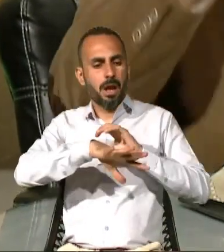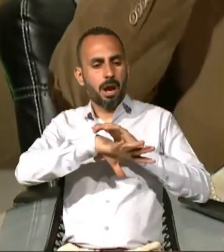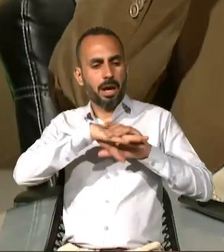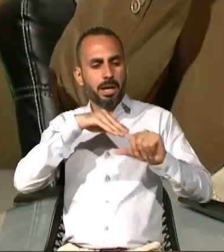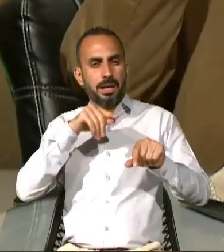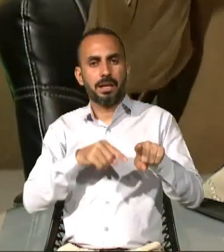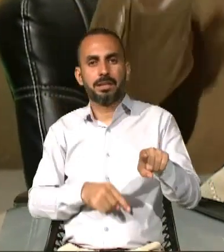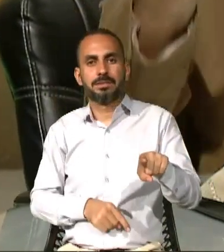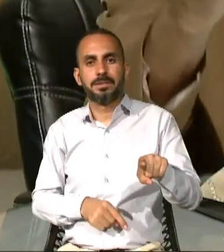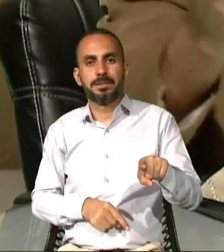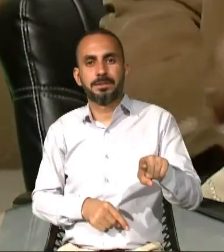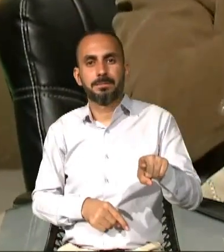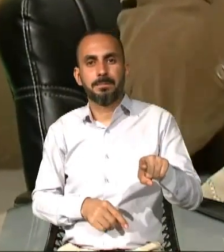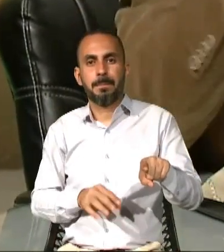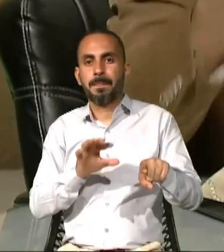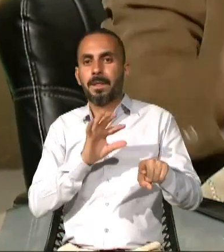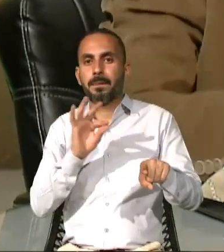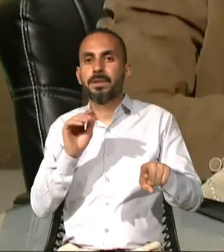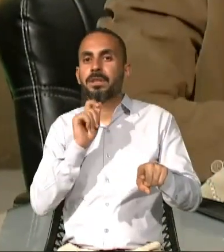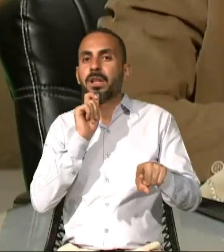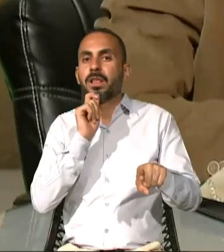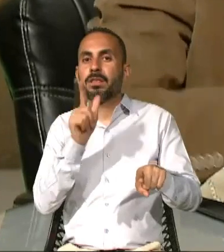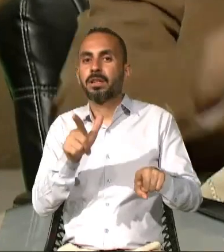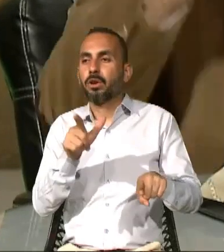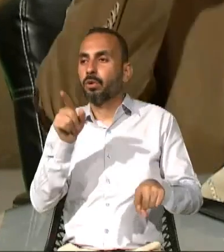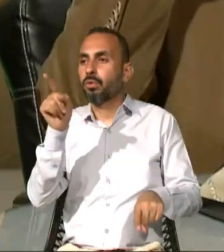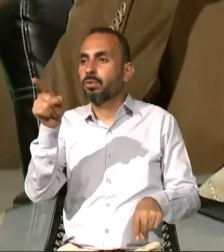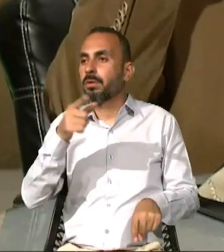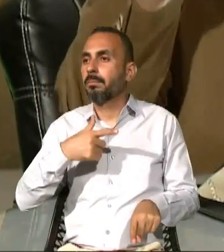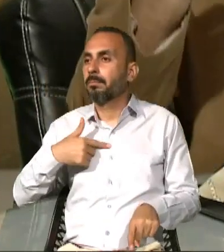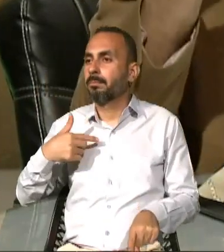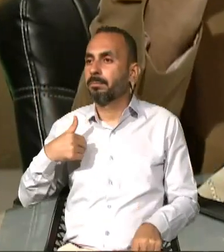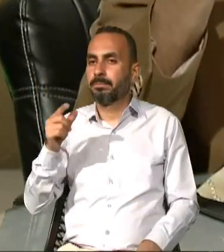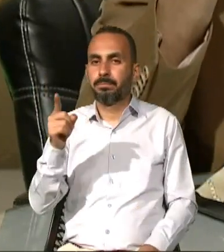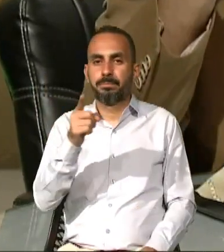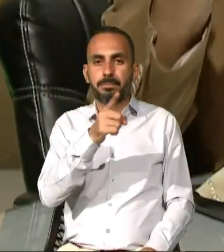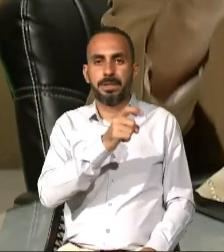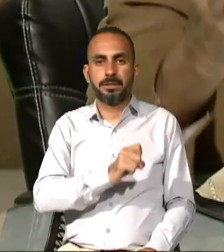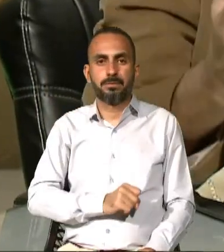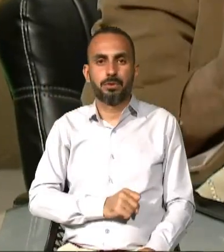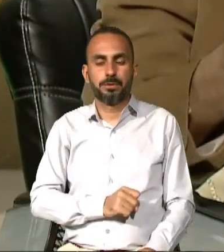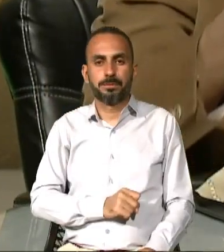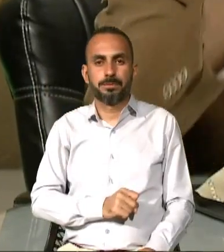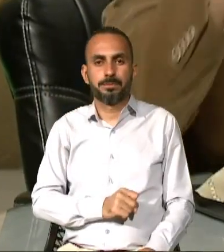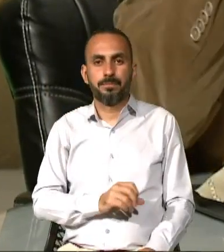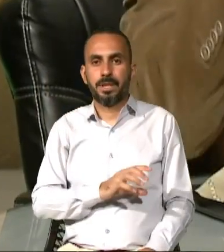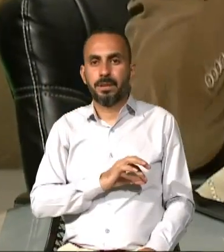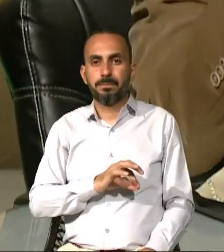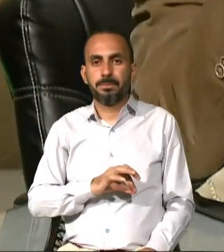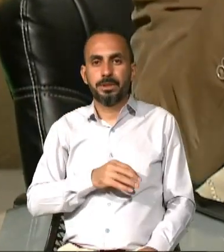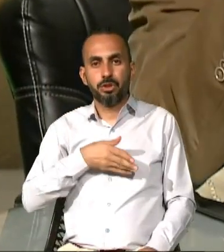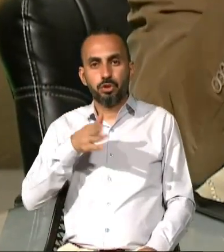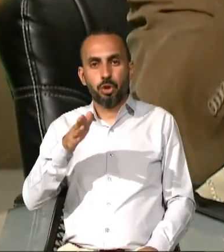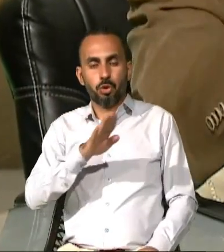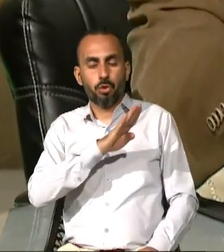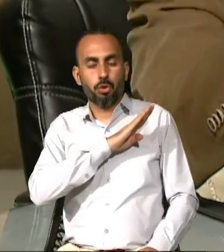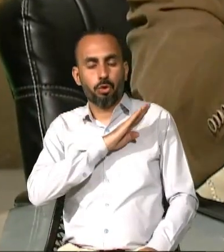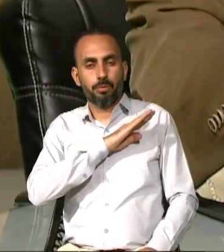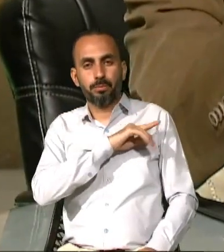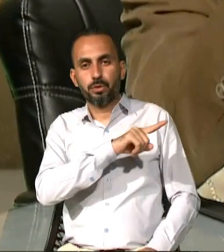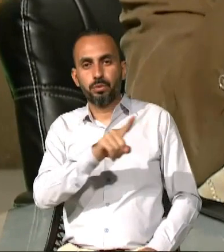من يدعو كلها باسماء؟ من يخرج بعدد جندها لكثرة